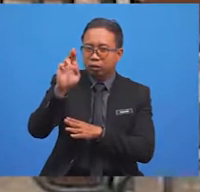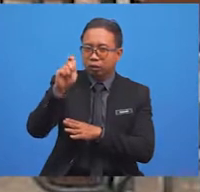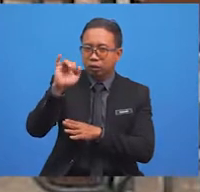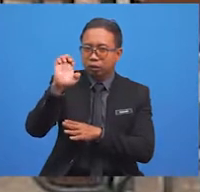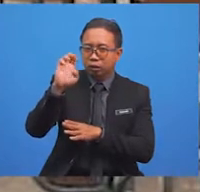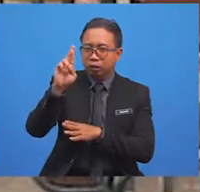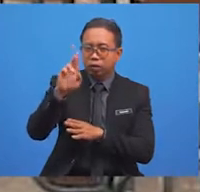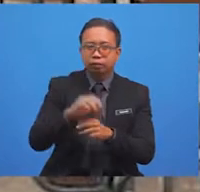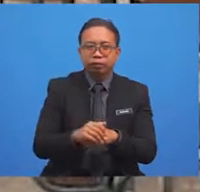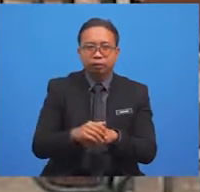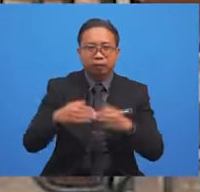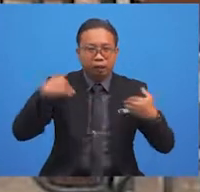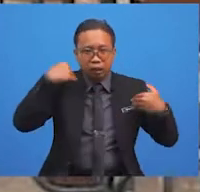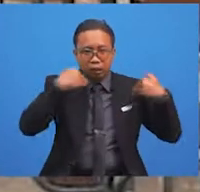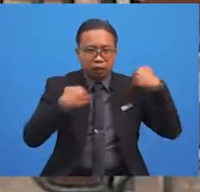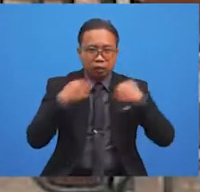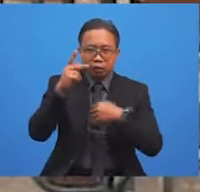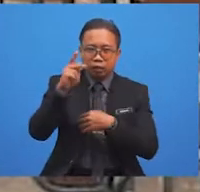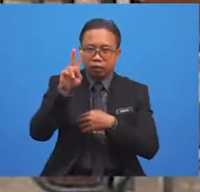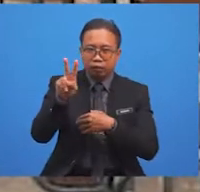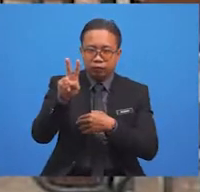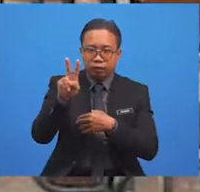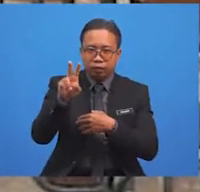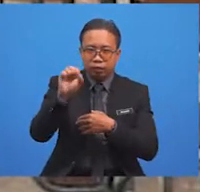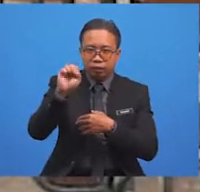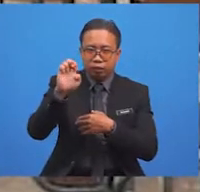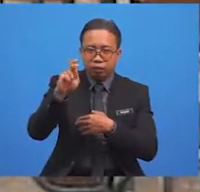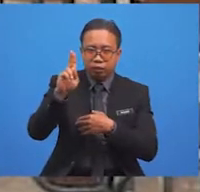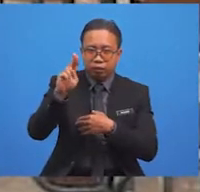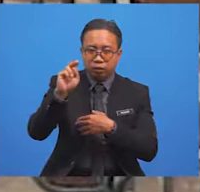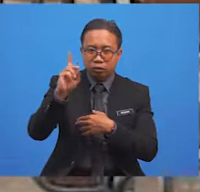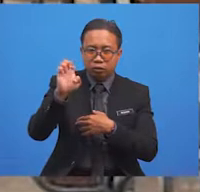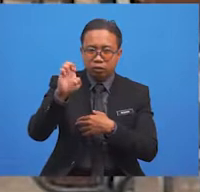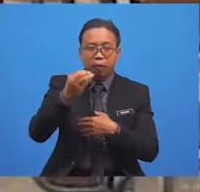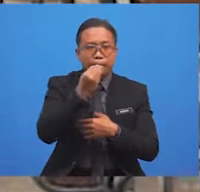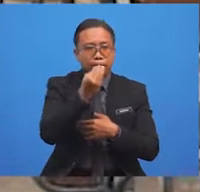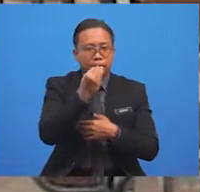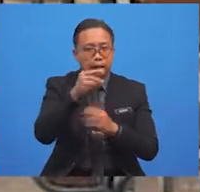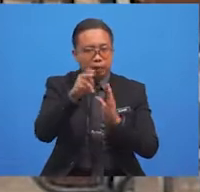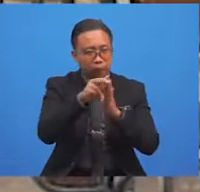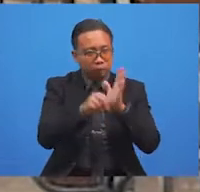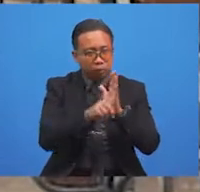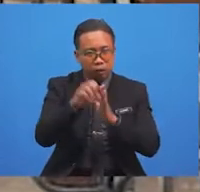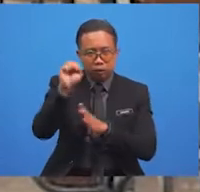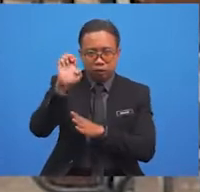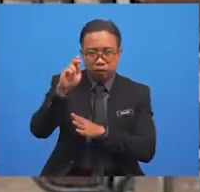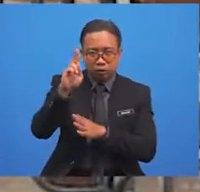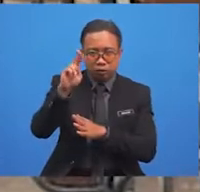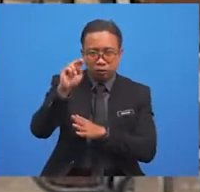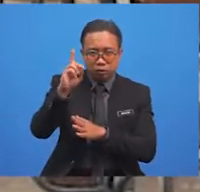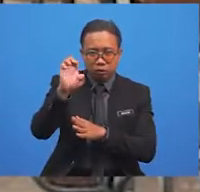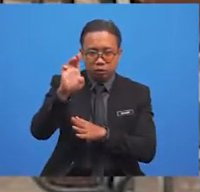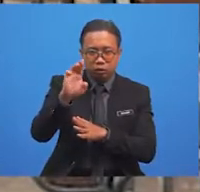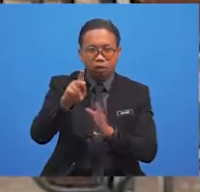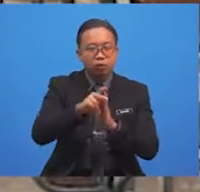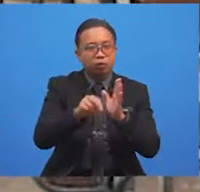tetia, haiwan karnivor sekunder yang memakan pengguna sekunder. Dengan kata lain,